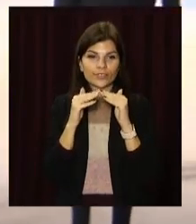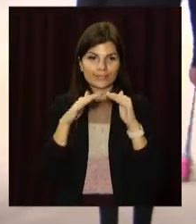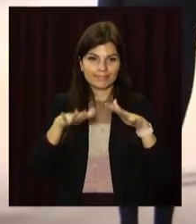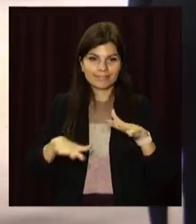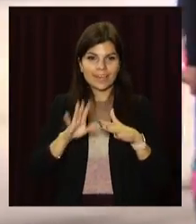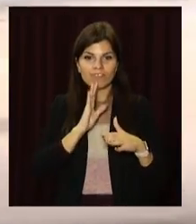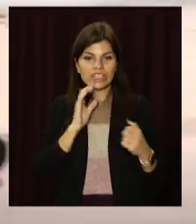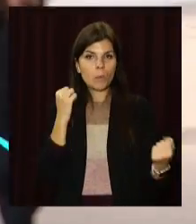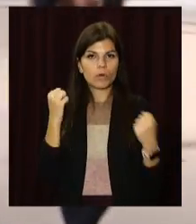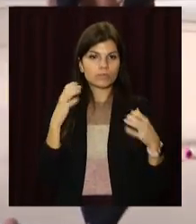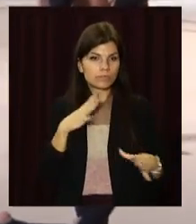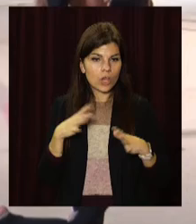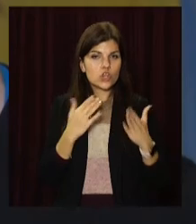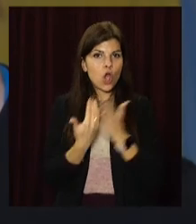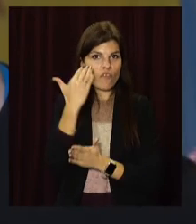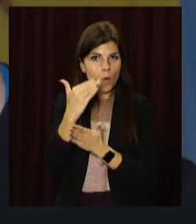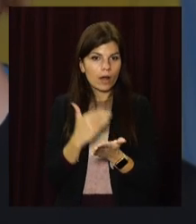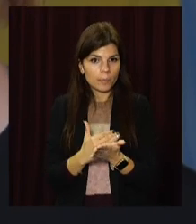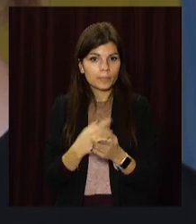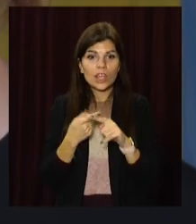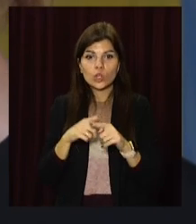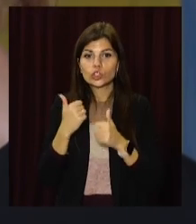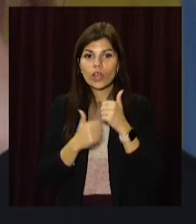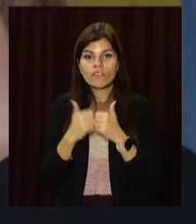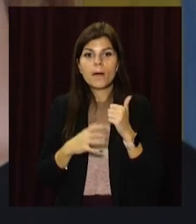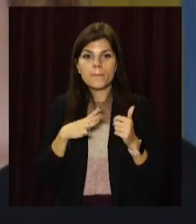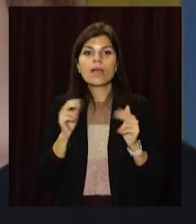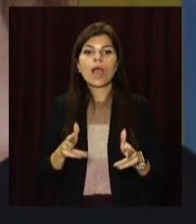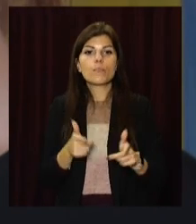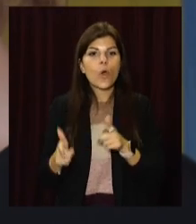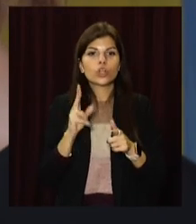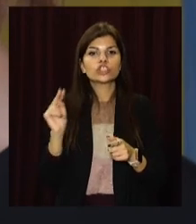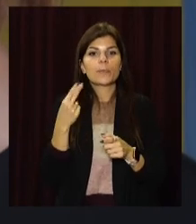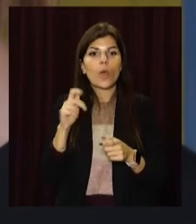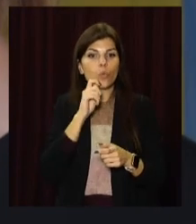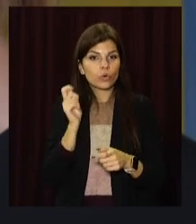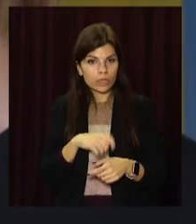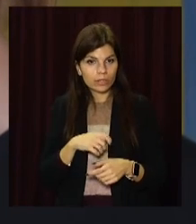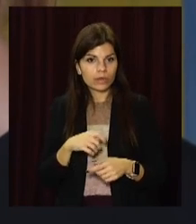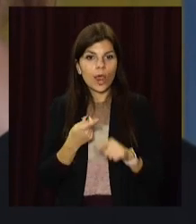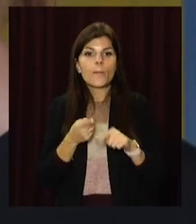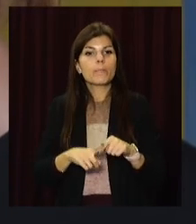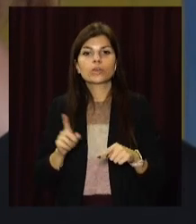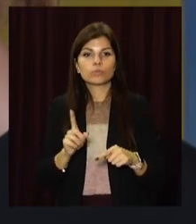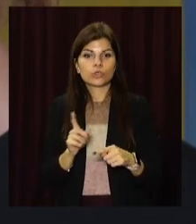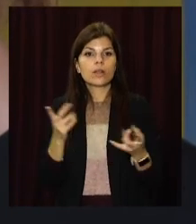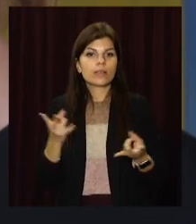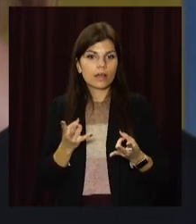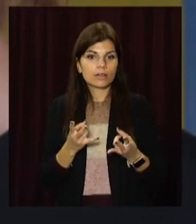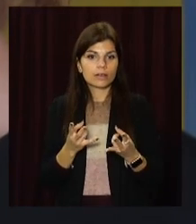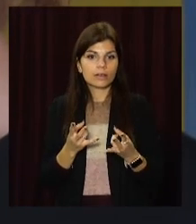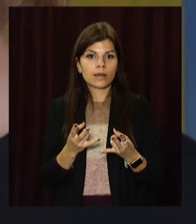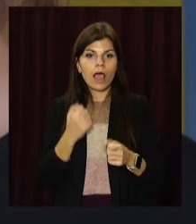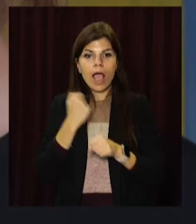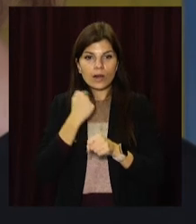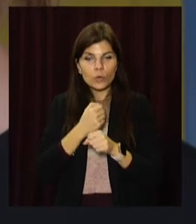спортсменка відпрацювала і нову програму. Ці змагання були як підготовка чемпіонату України, тому що треба